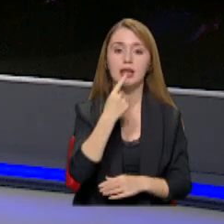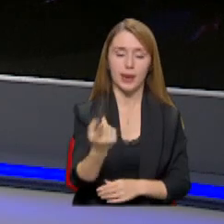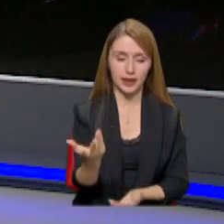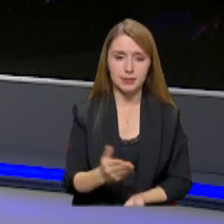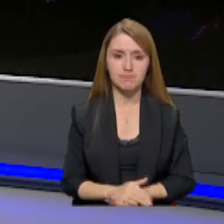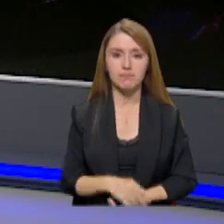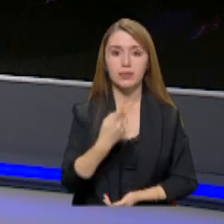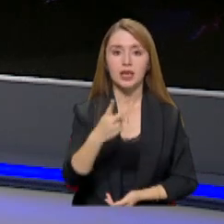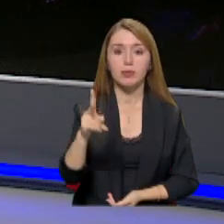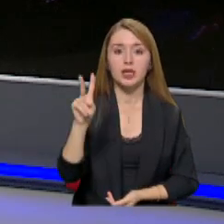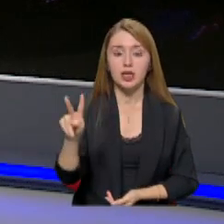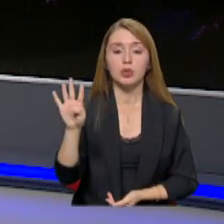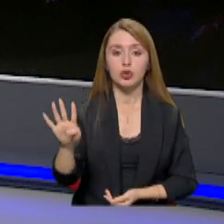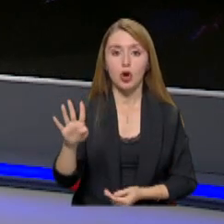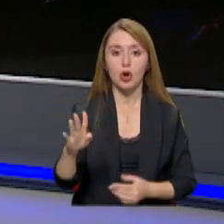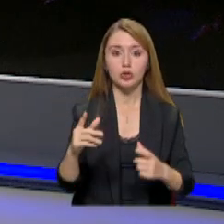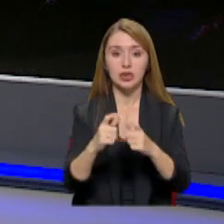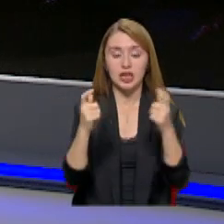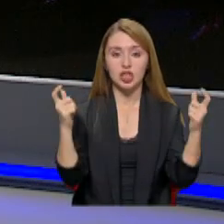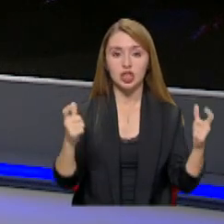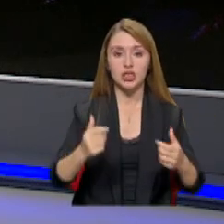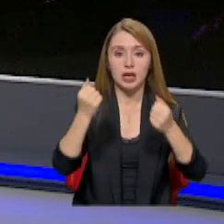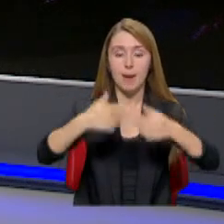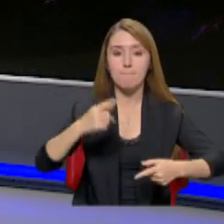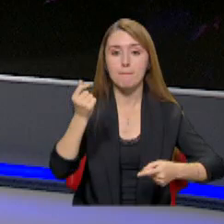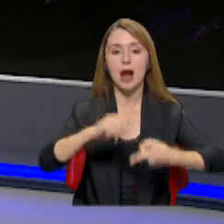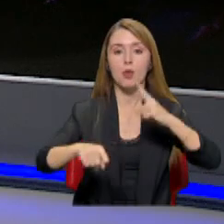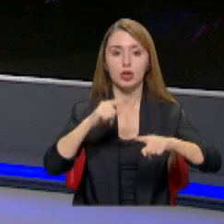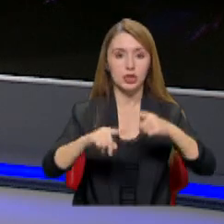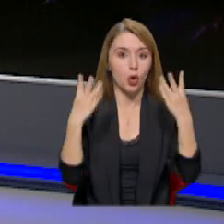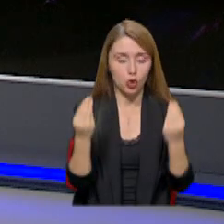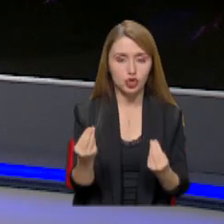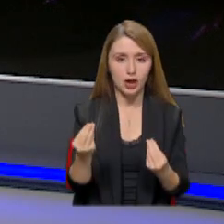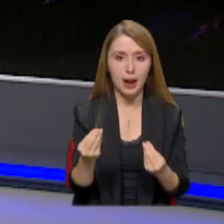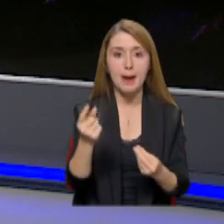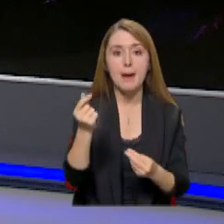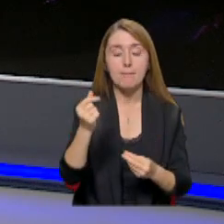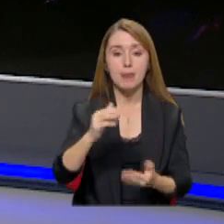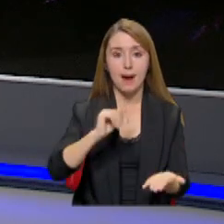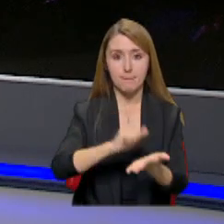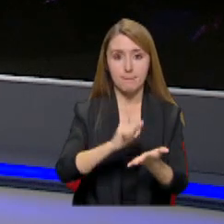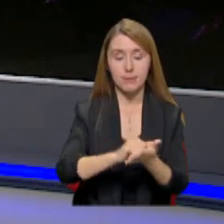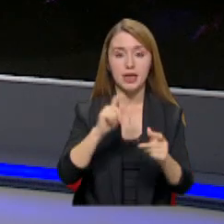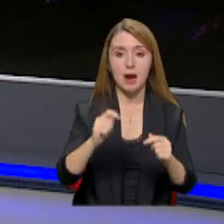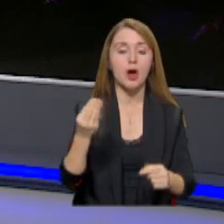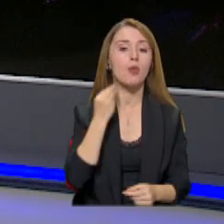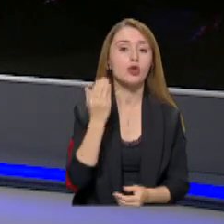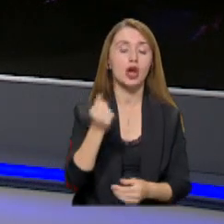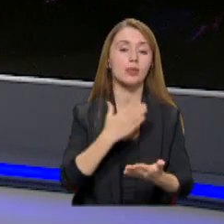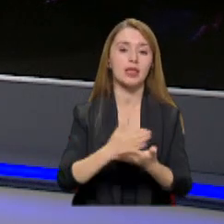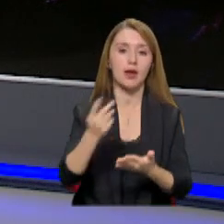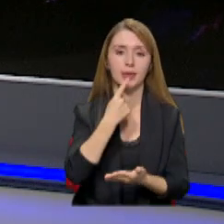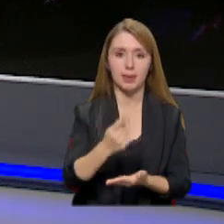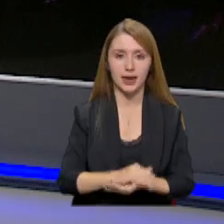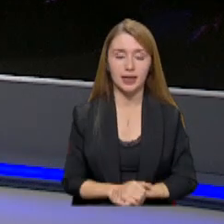gelir 2024 genişletici maliye ve para politikası uygulanacak o yıl para basmaya ve borç almaya devam anlamına